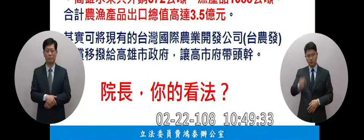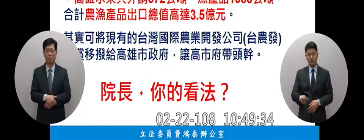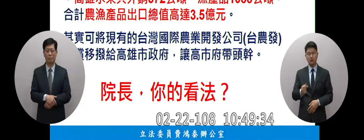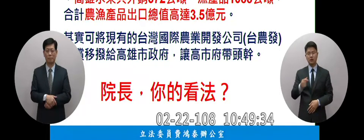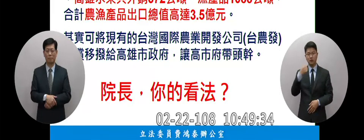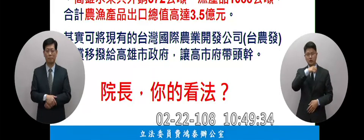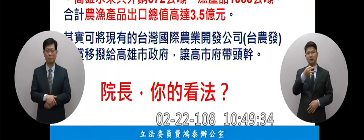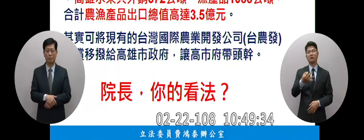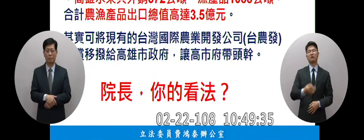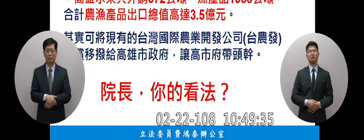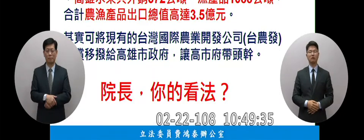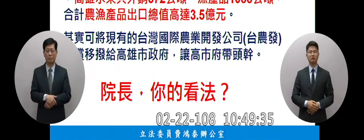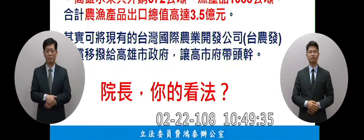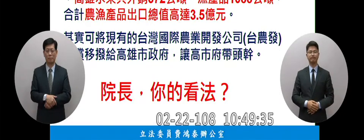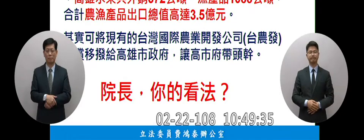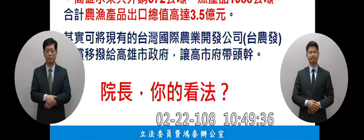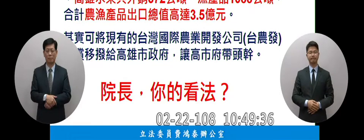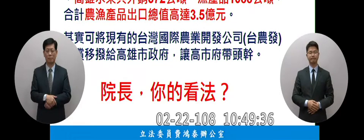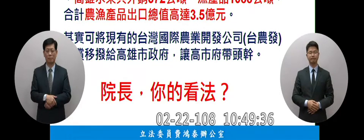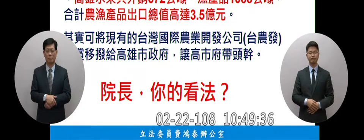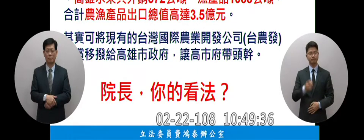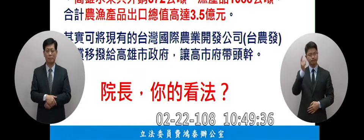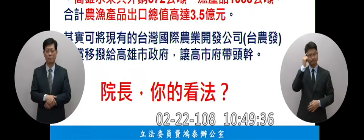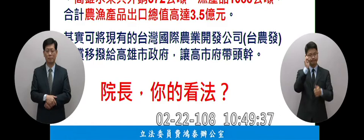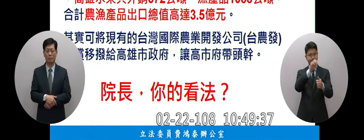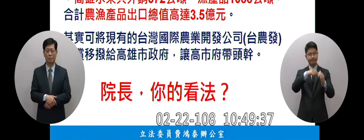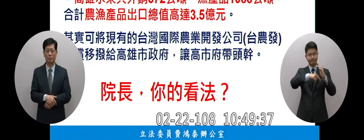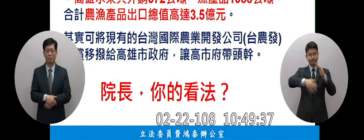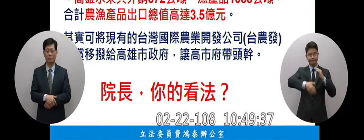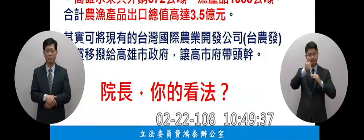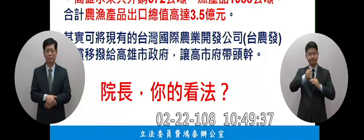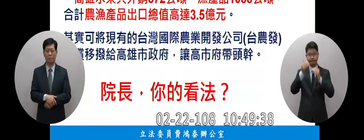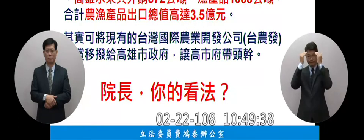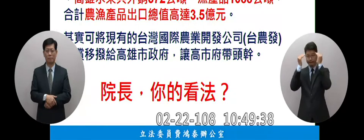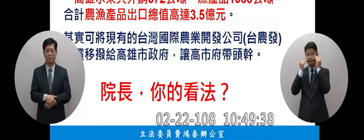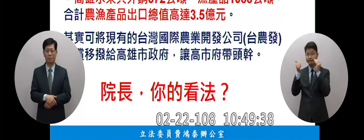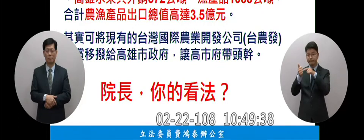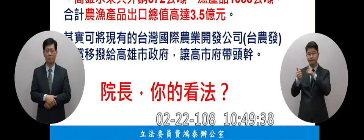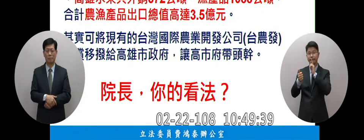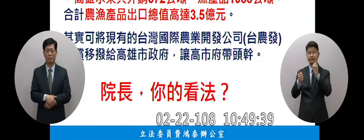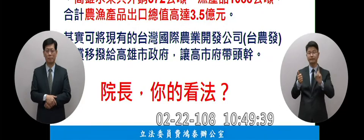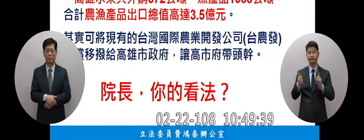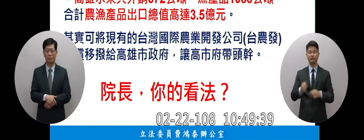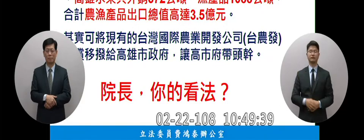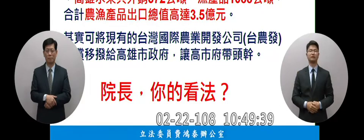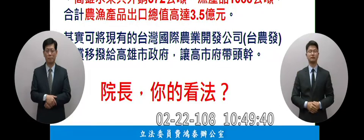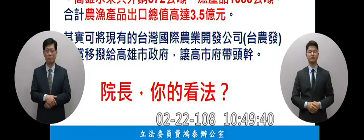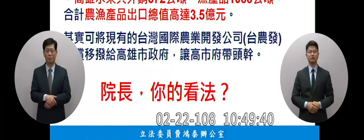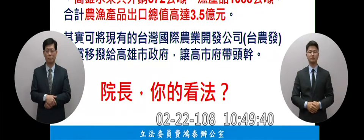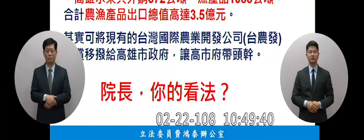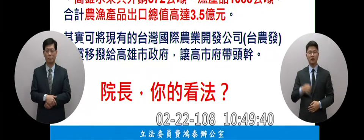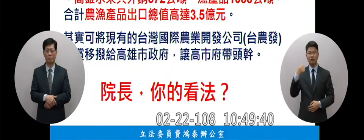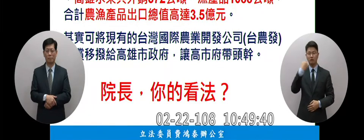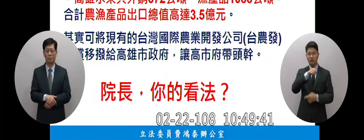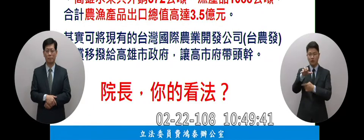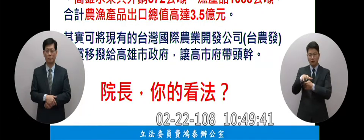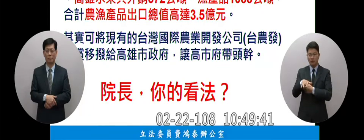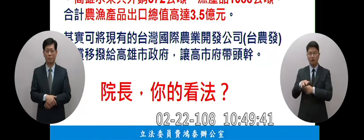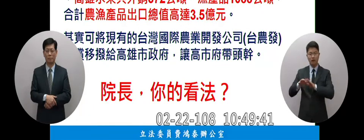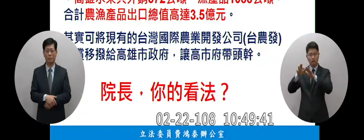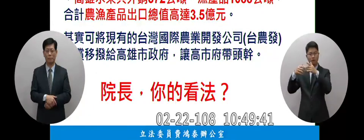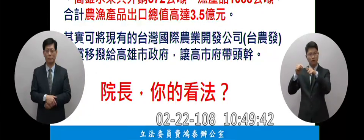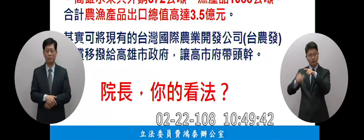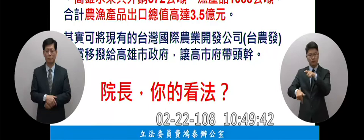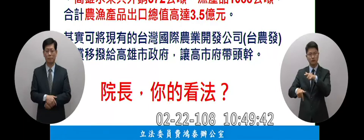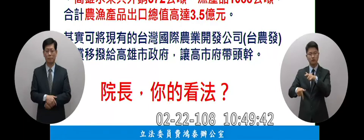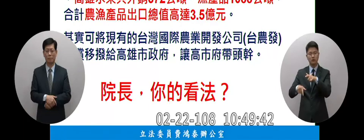议啊，诸位，不，那个院长，我给他的建议，他建议干脆把台农发无偿